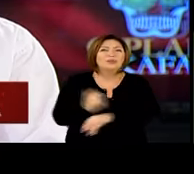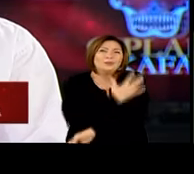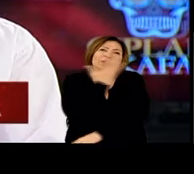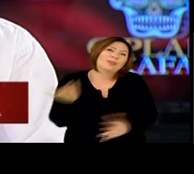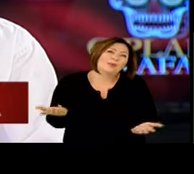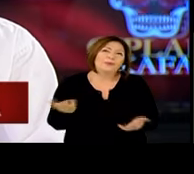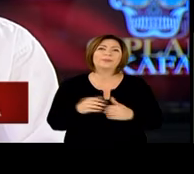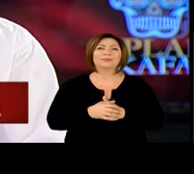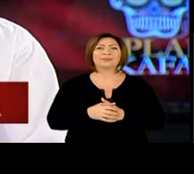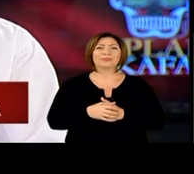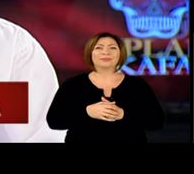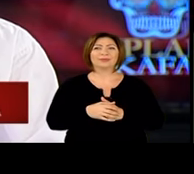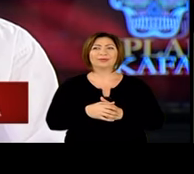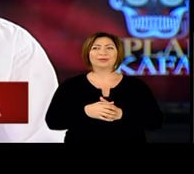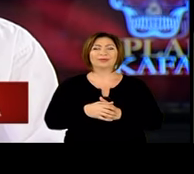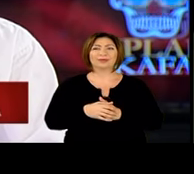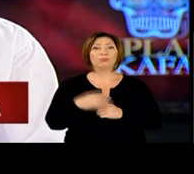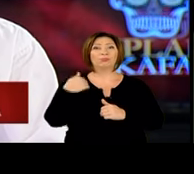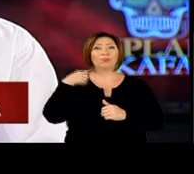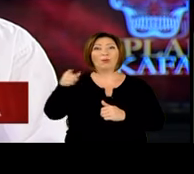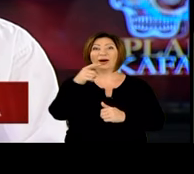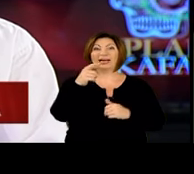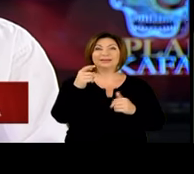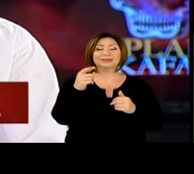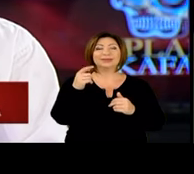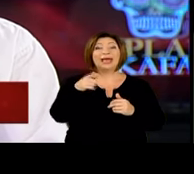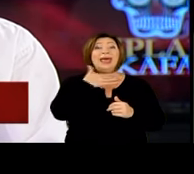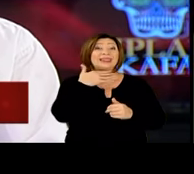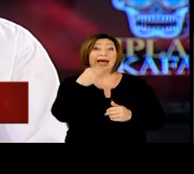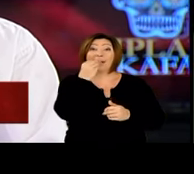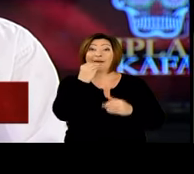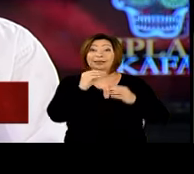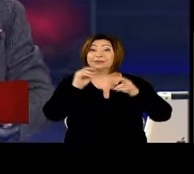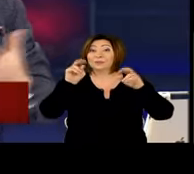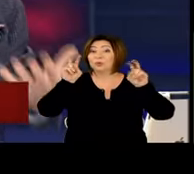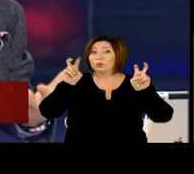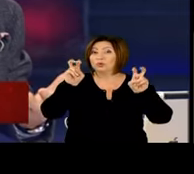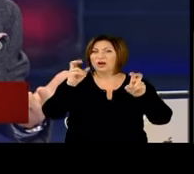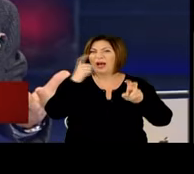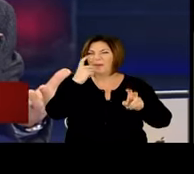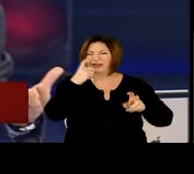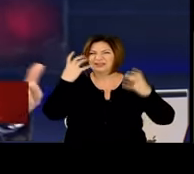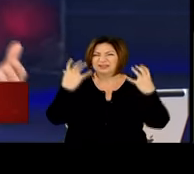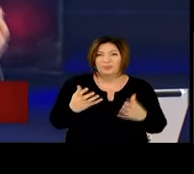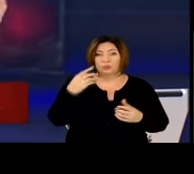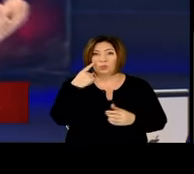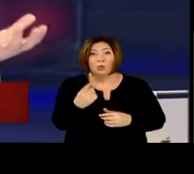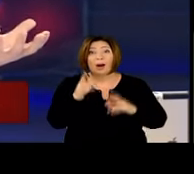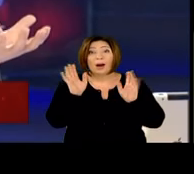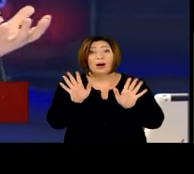duygulanıyor. Yani ve ben bu işi, yani et yemek meselesini biraz kaba saba filan gibi görüyordum.